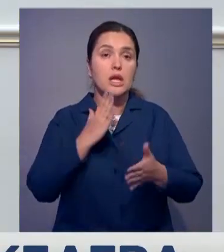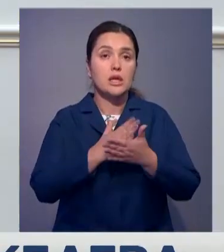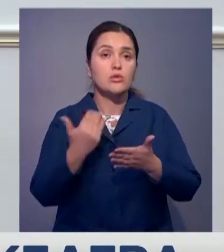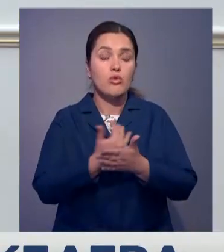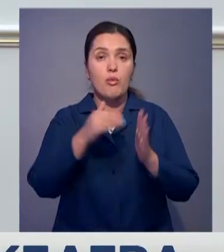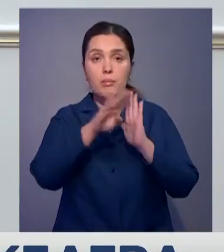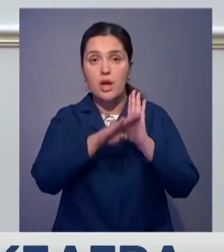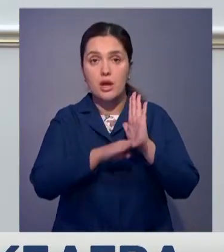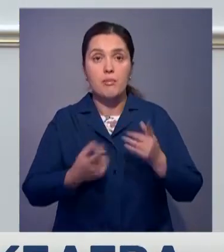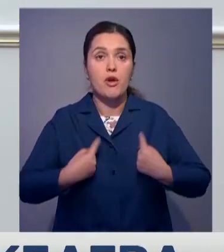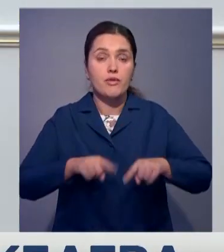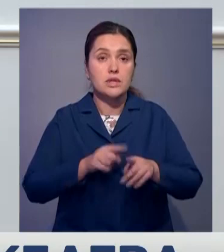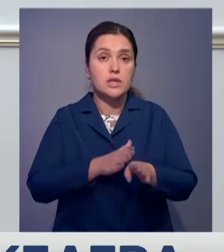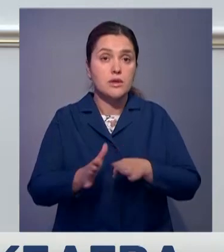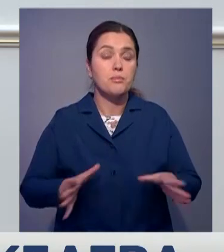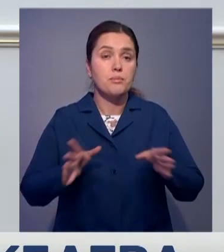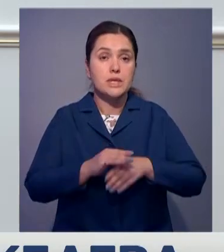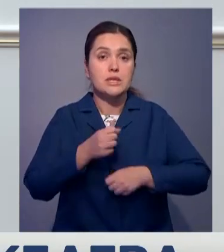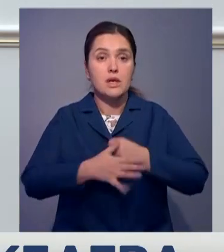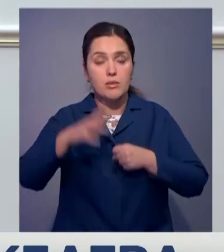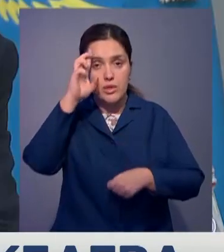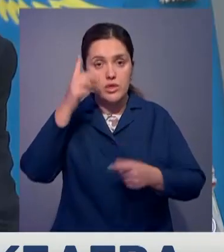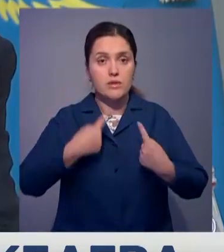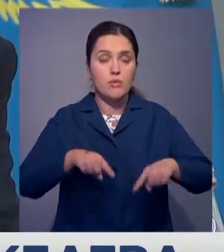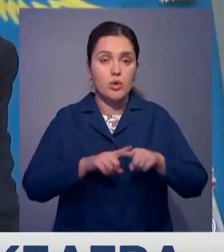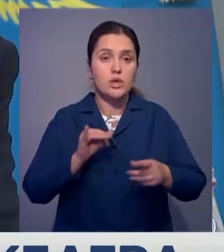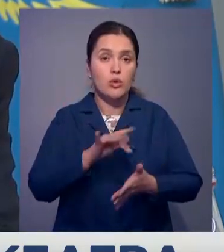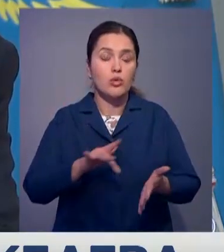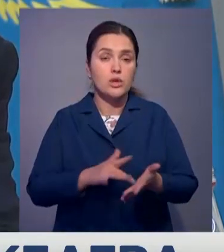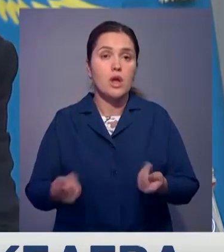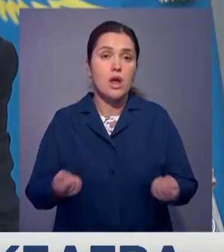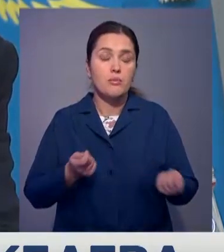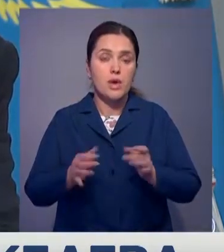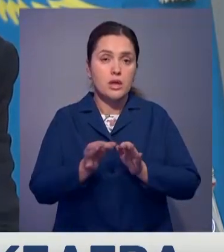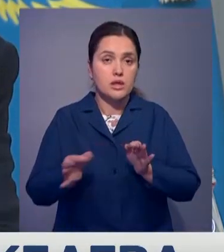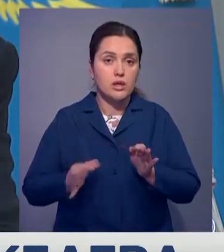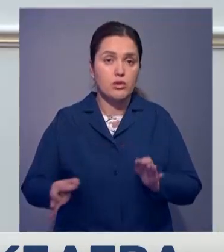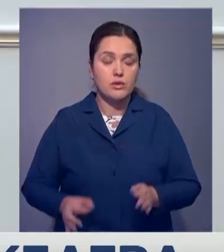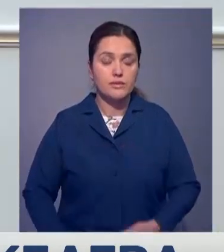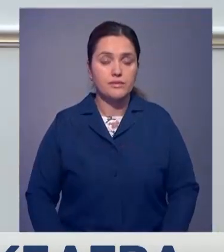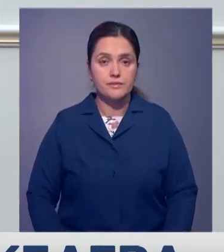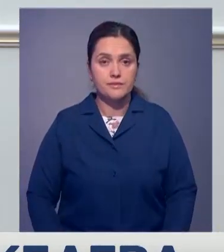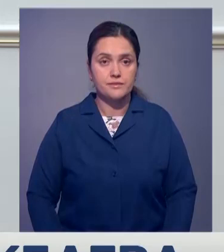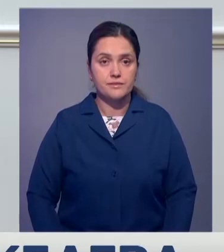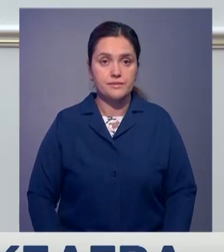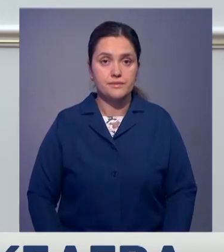алаңы». Ведомство реализует его вместе с центральными государственными органами и акиматами районов.